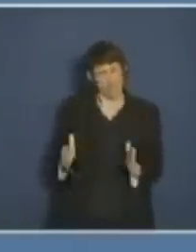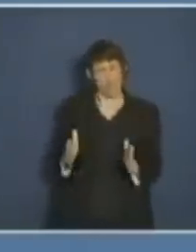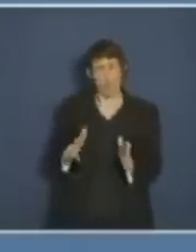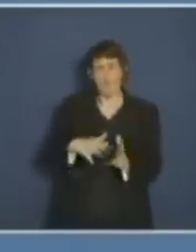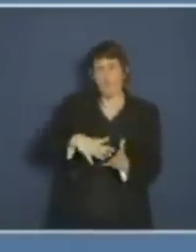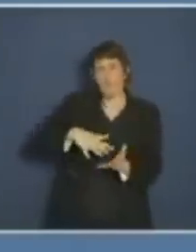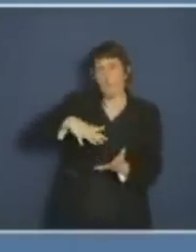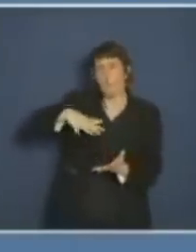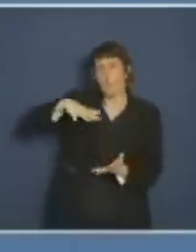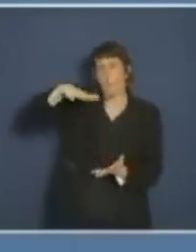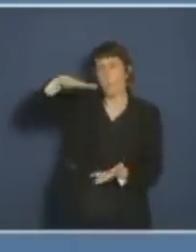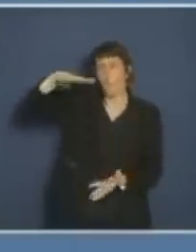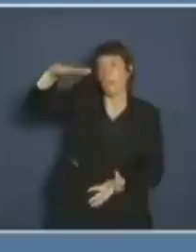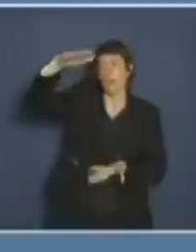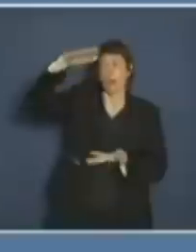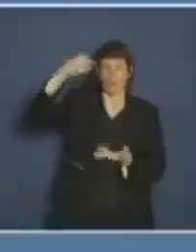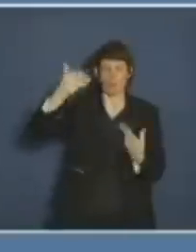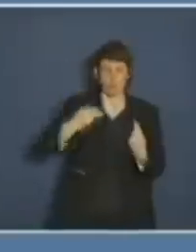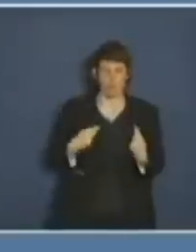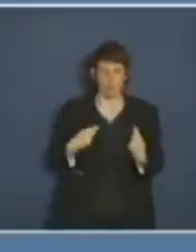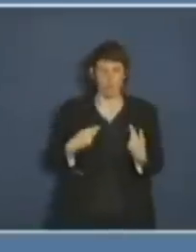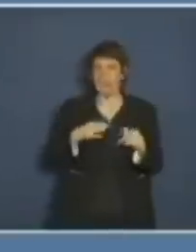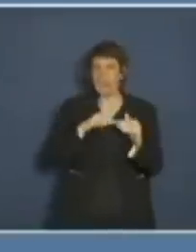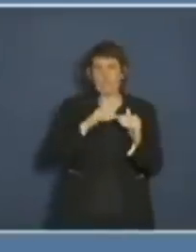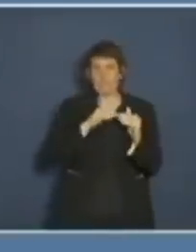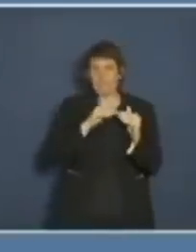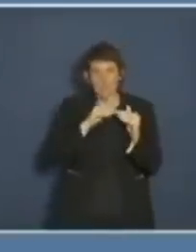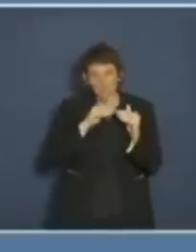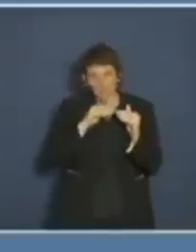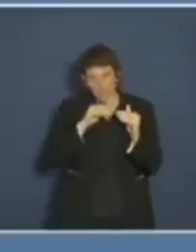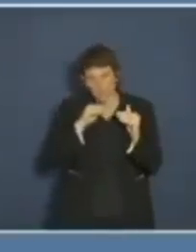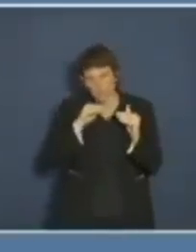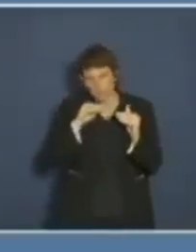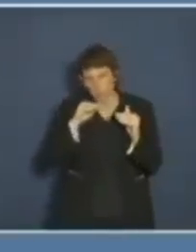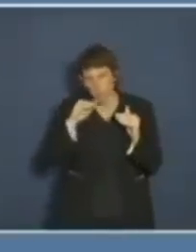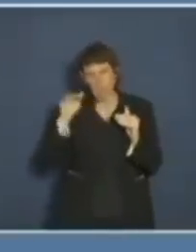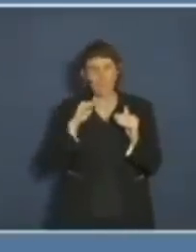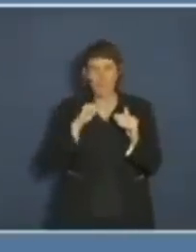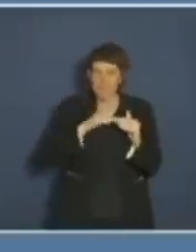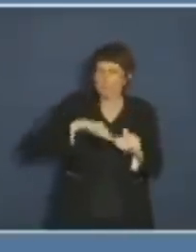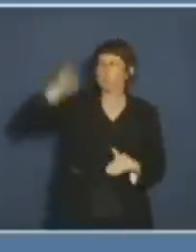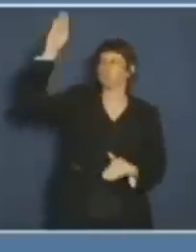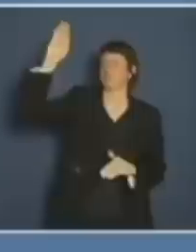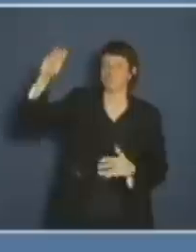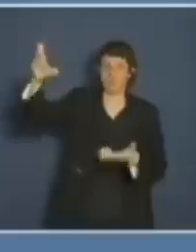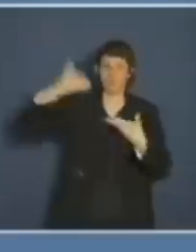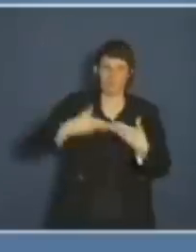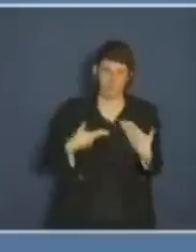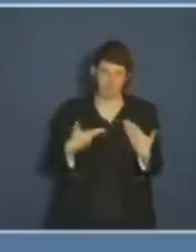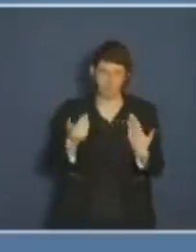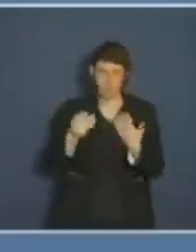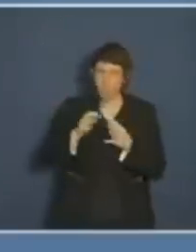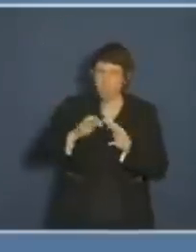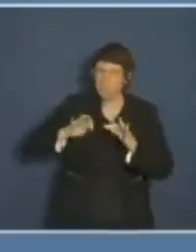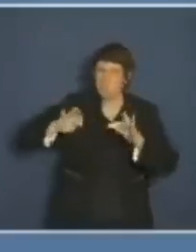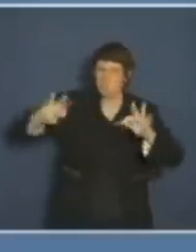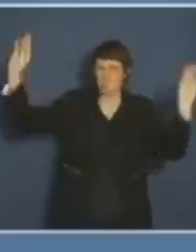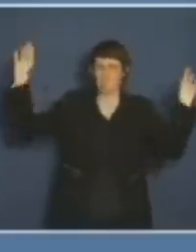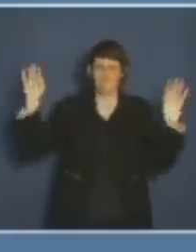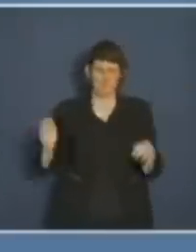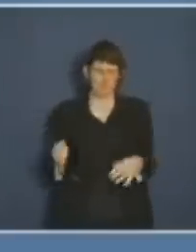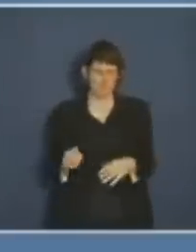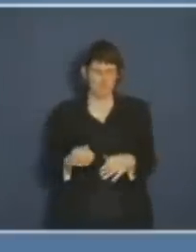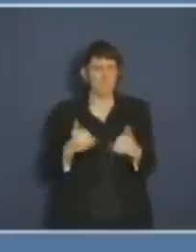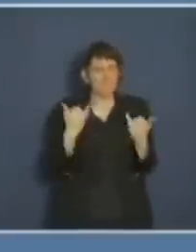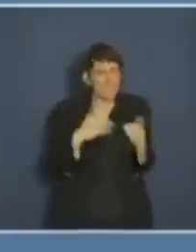zunehmend und zwar nicht linear zunehmend eine ganz große Verbesserung an dieser